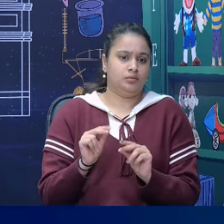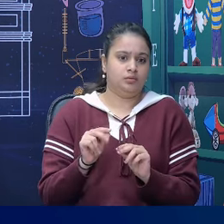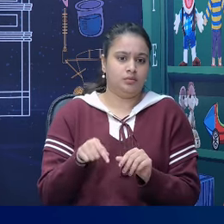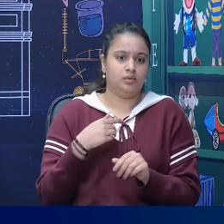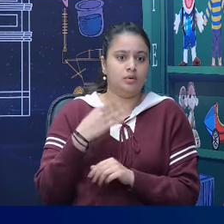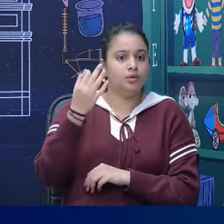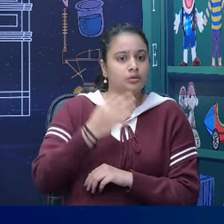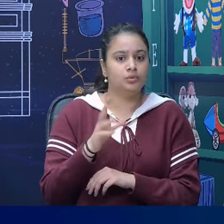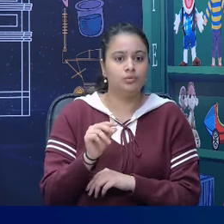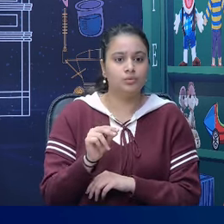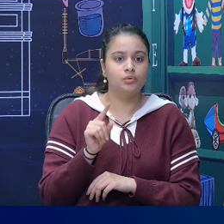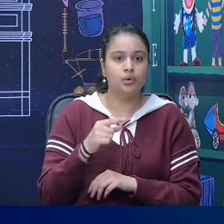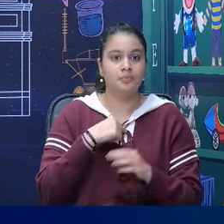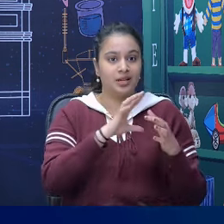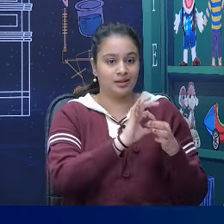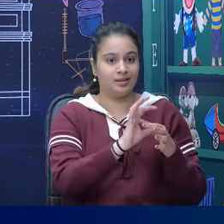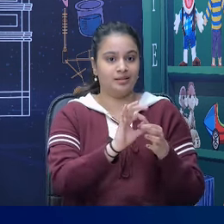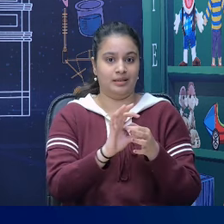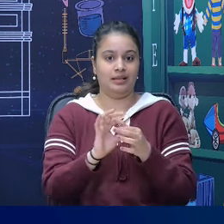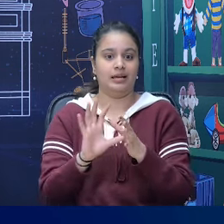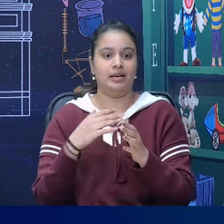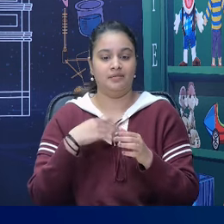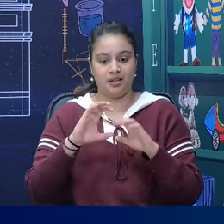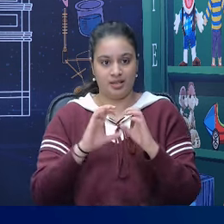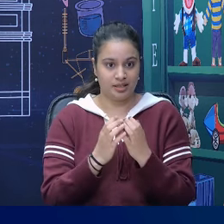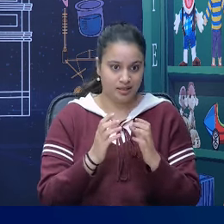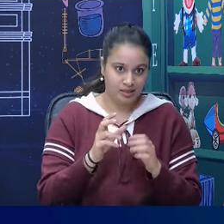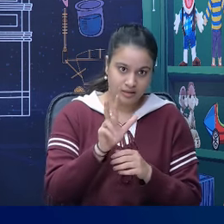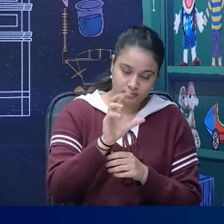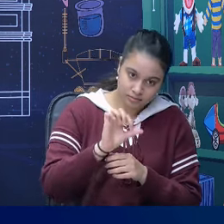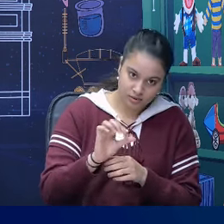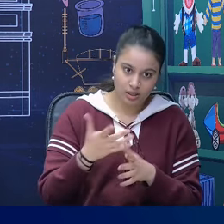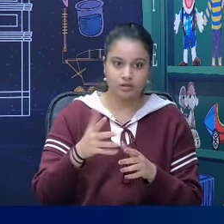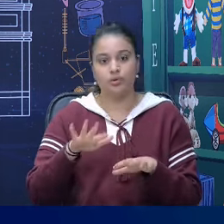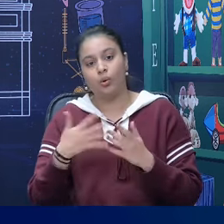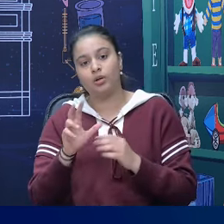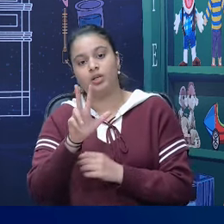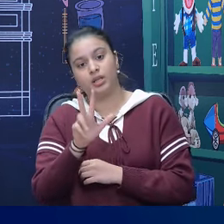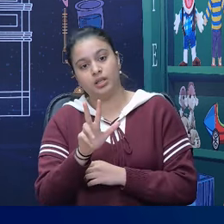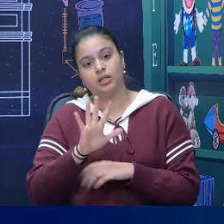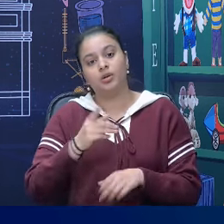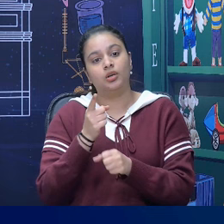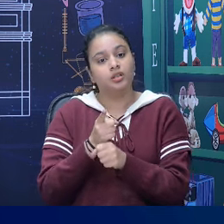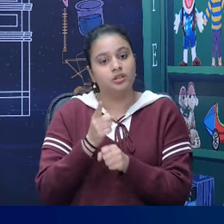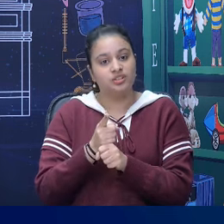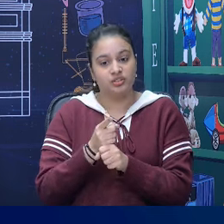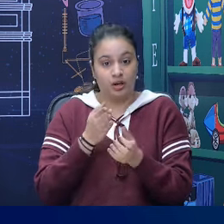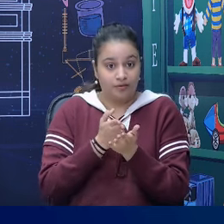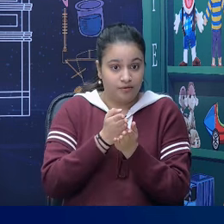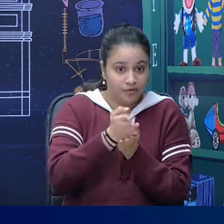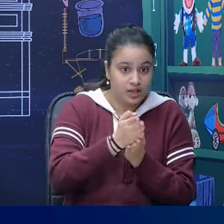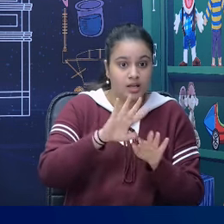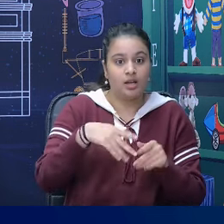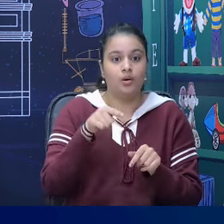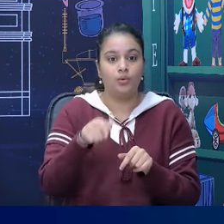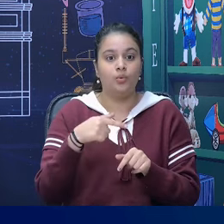नहीं है सब कुछ जुड़ा हुआ है बस क्लास डिवीजन है कि हम ये नाइंथ में पढ़ेंगे और ये हम एथ तक पढ़ेंगे और शिक्षक किस तरह से और किस दिशा में इसे लेकर जाते हैं यह